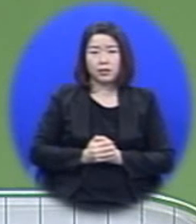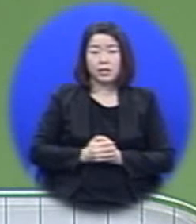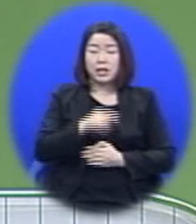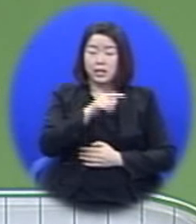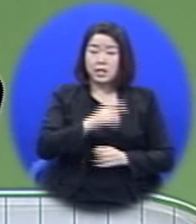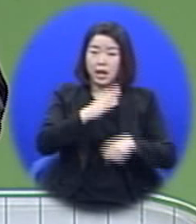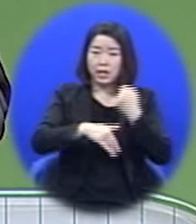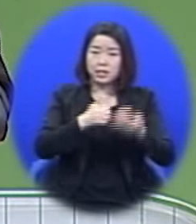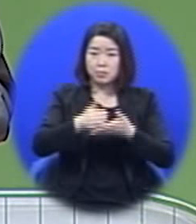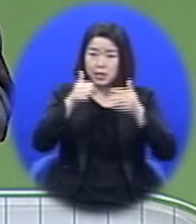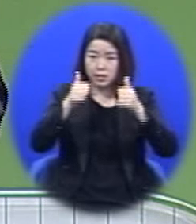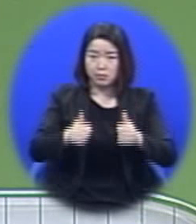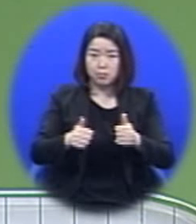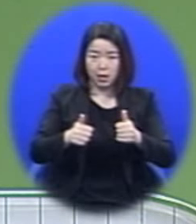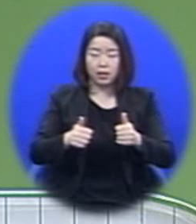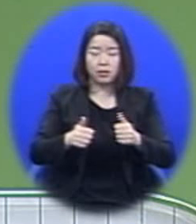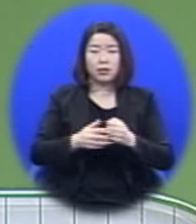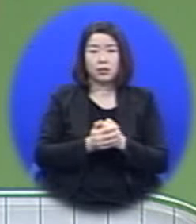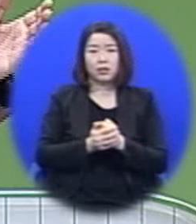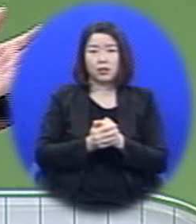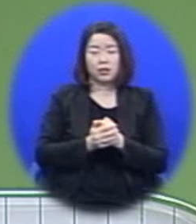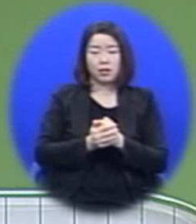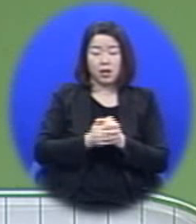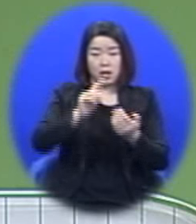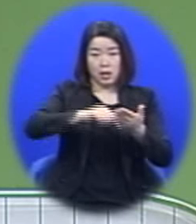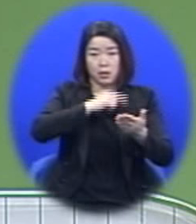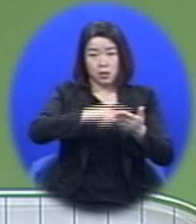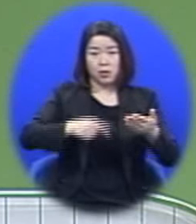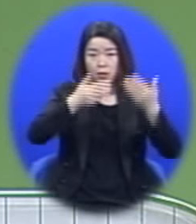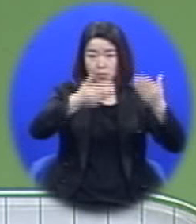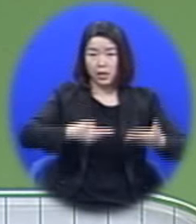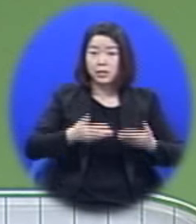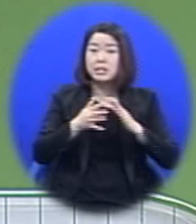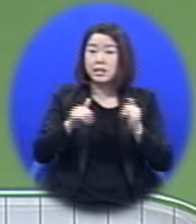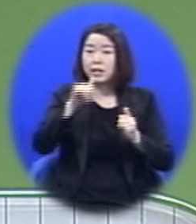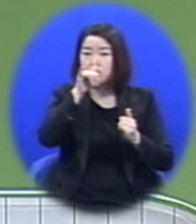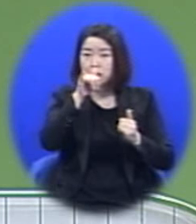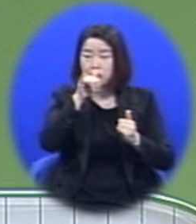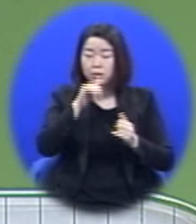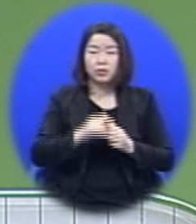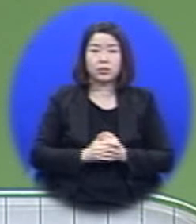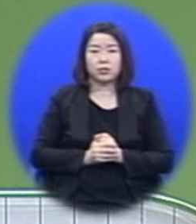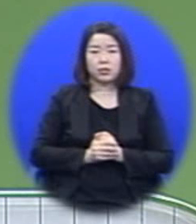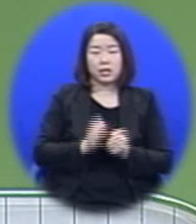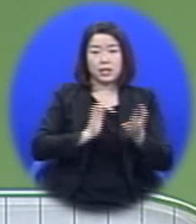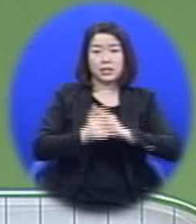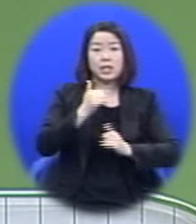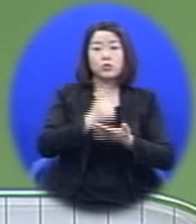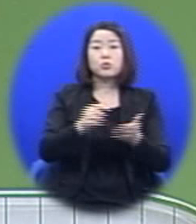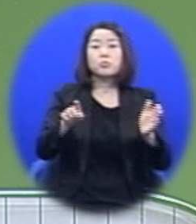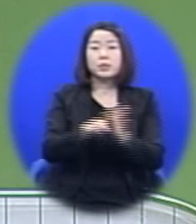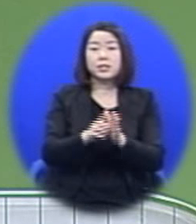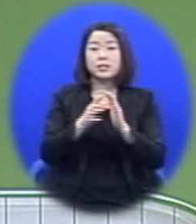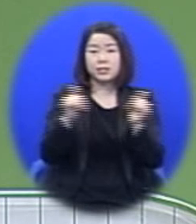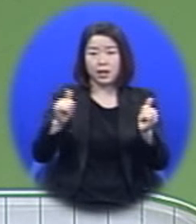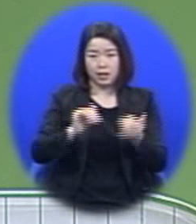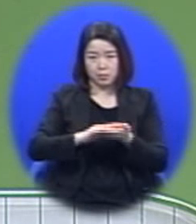이 하나님의 심판을 면제받는 사람이 있습니다. 예수 믿는 사람입니다.